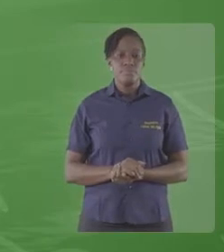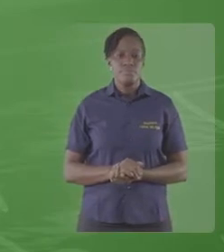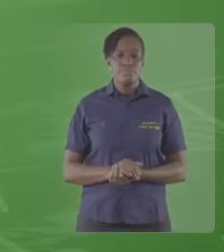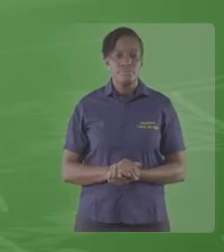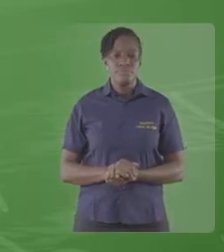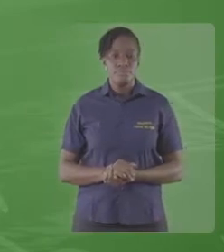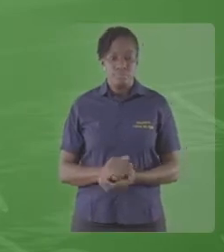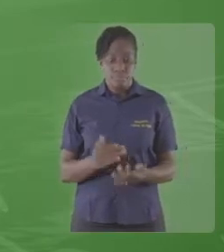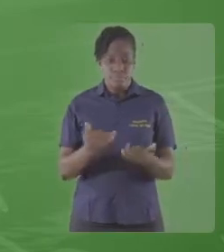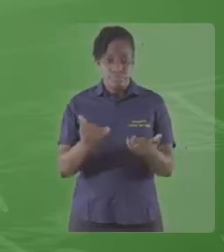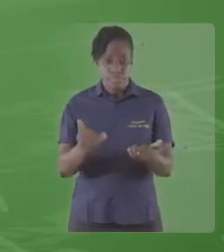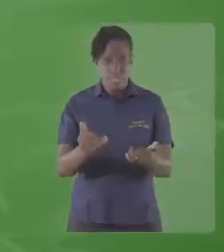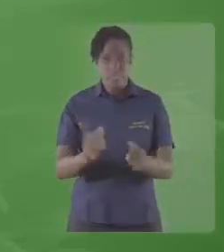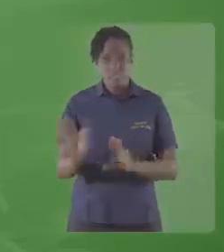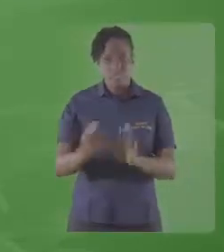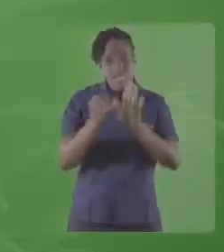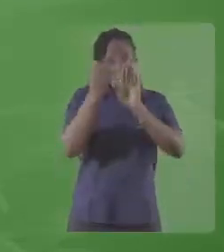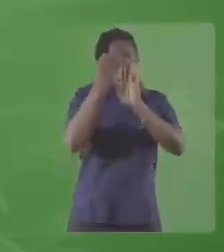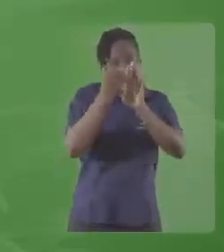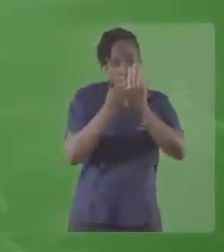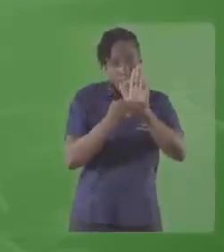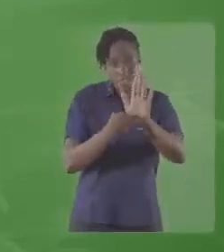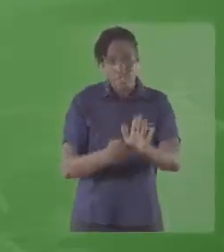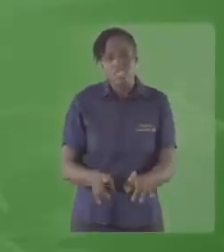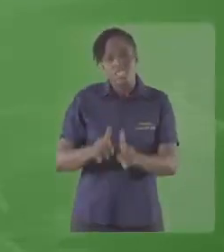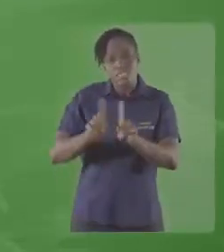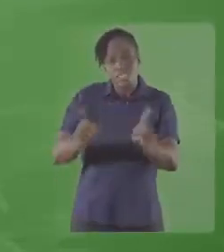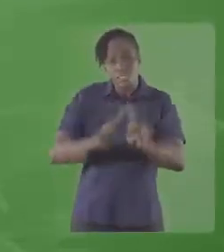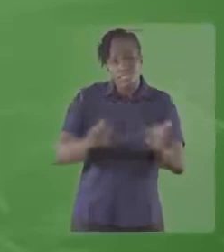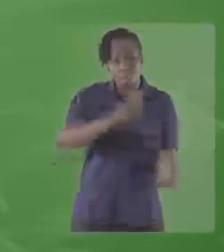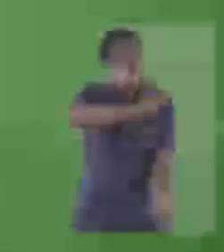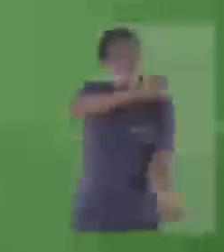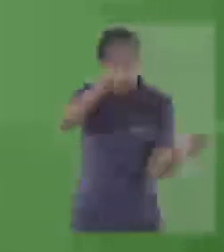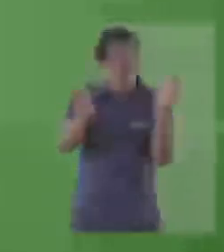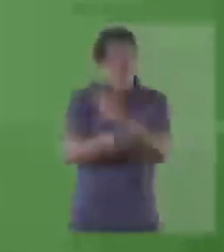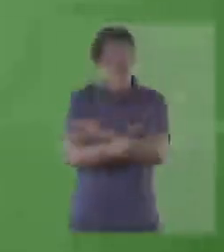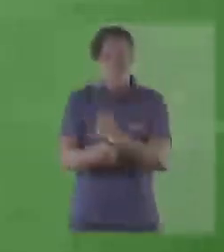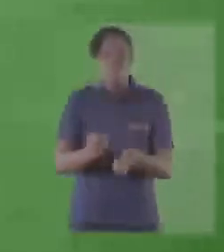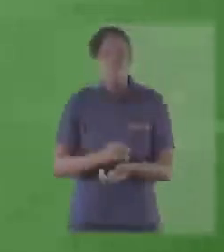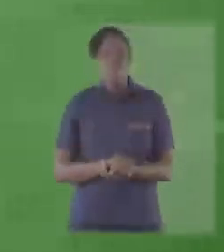Passons succinctement à l'identification de ces différentes modifications.